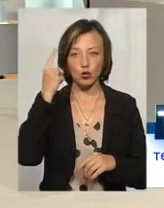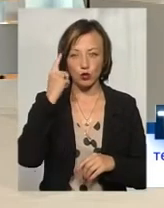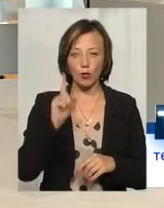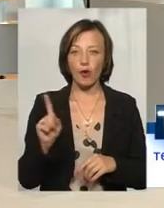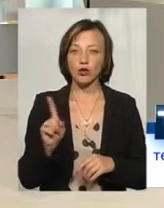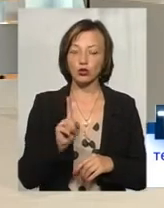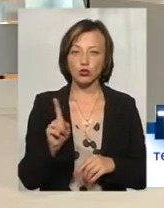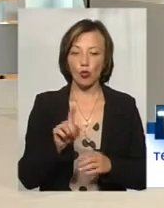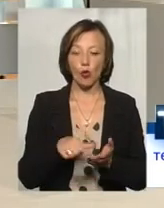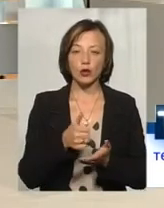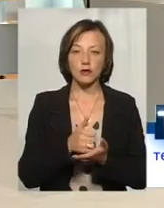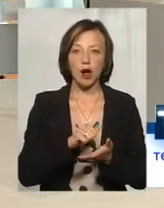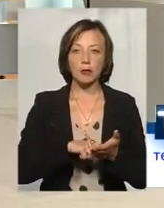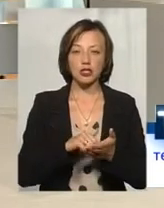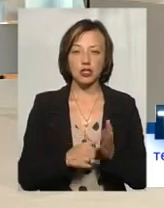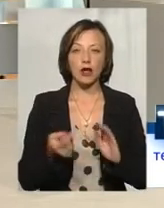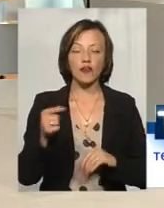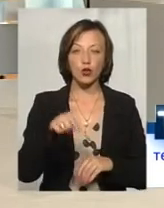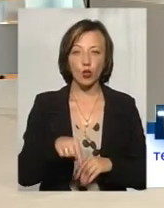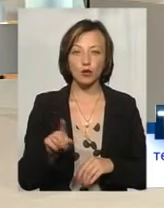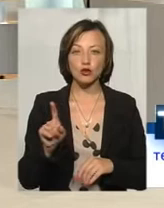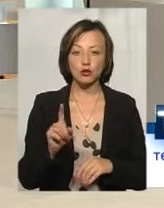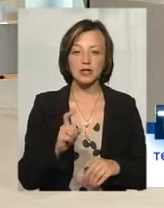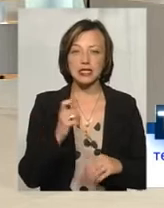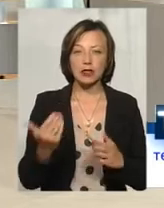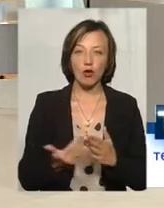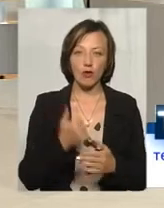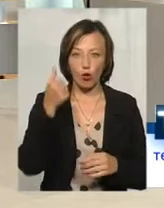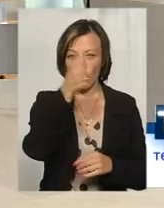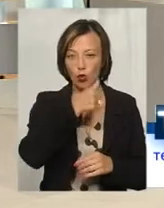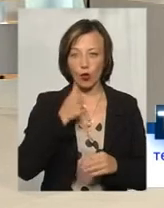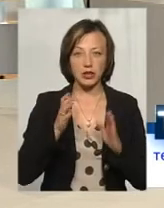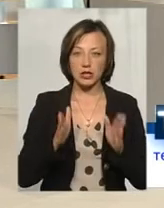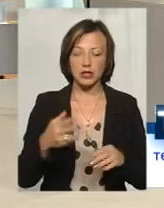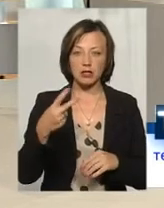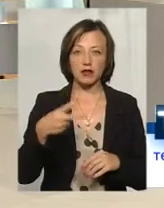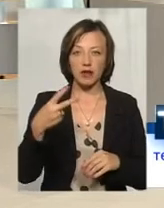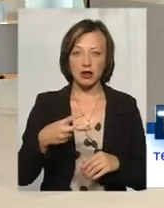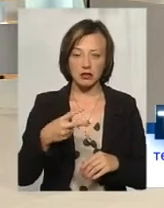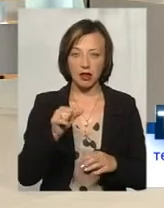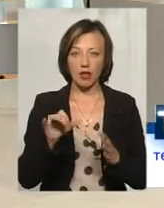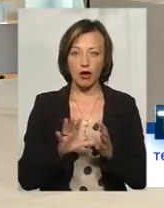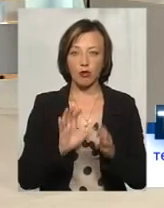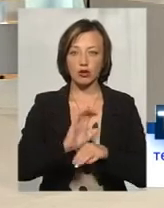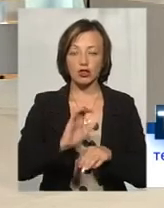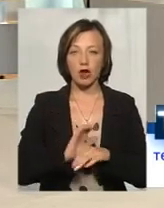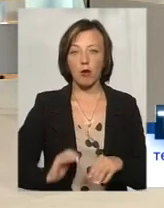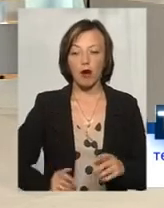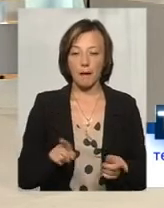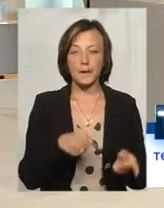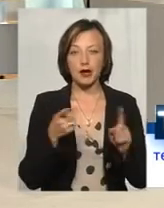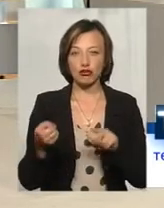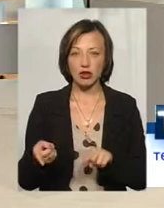що основна причина полягає в тому, щоб з нового року уже не тільки 20 енергопостачальних компаній перейшли на